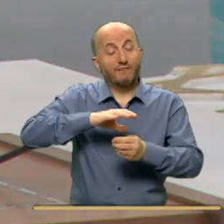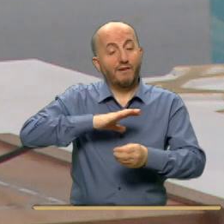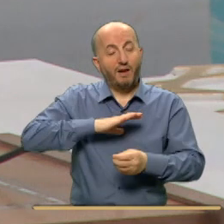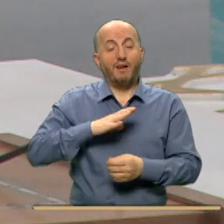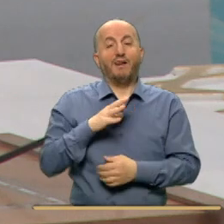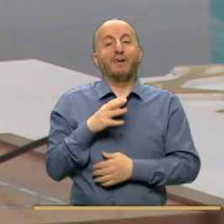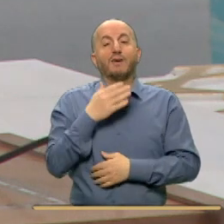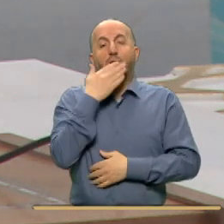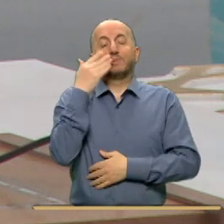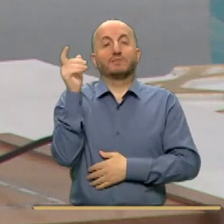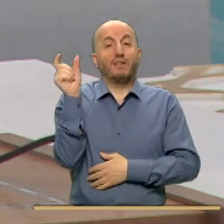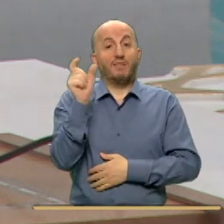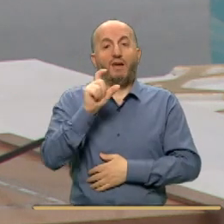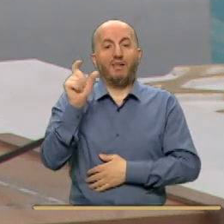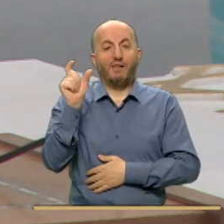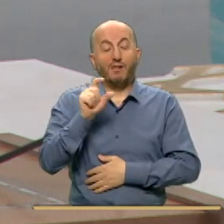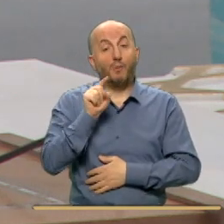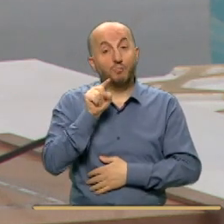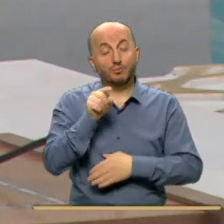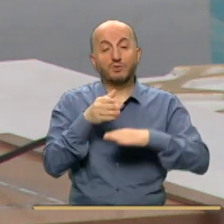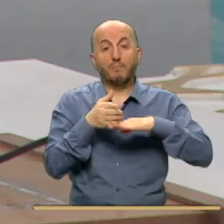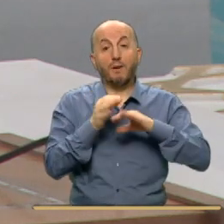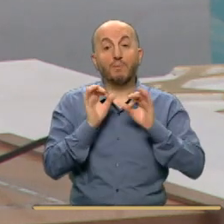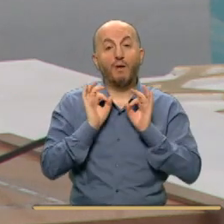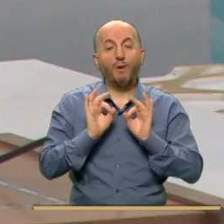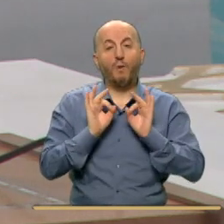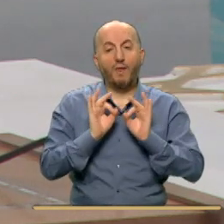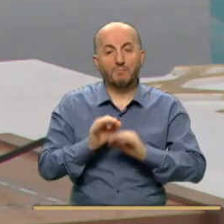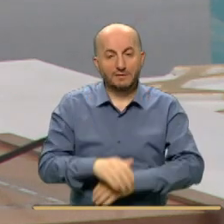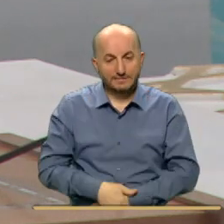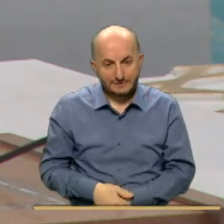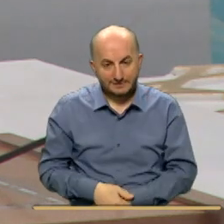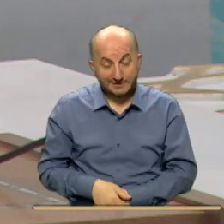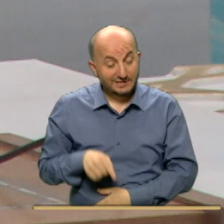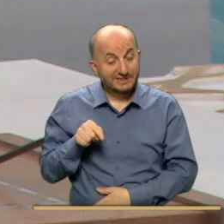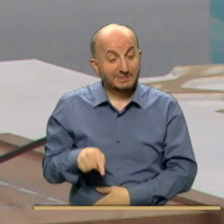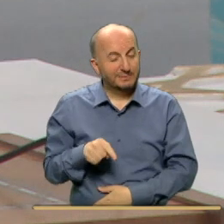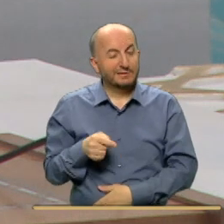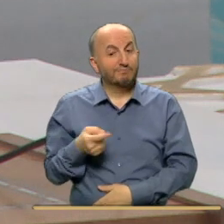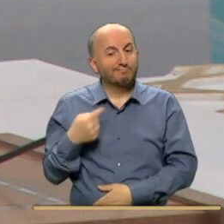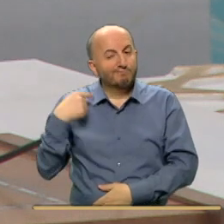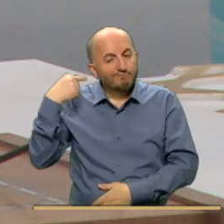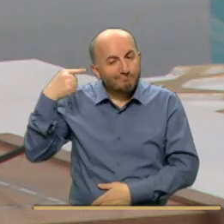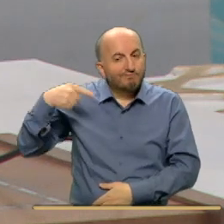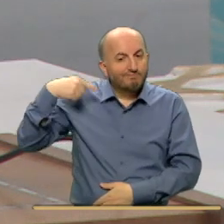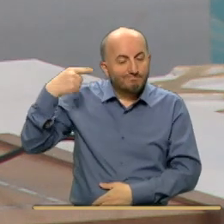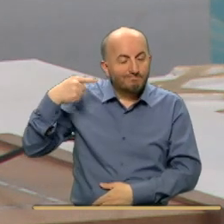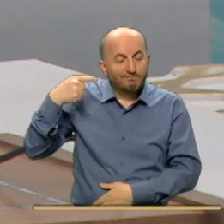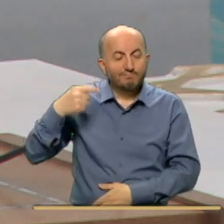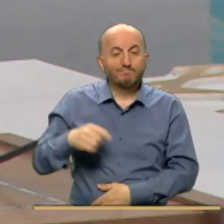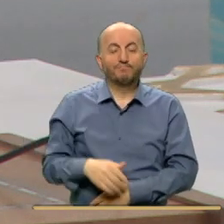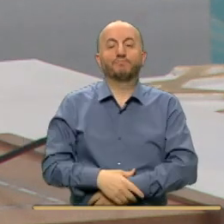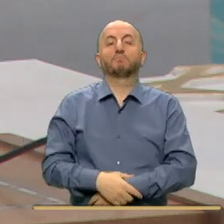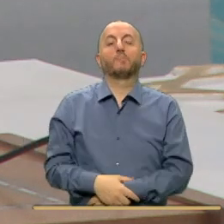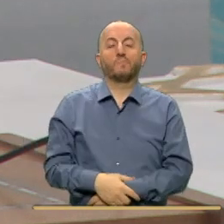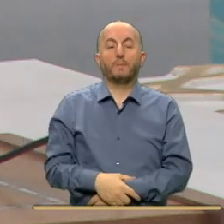barındıran Ramazan ayı bunun için önemlidir. Şimdi bir de düşünelim değerli kardeşlerim.